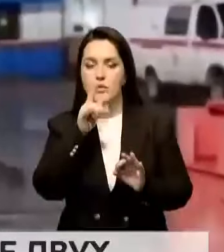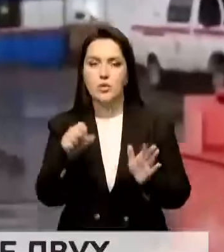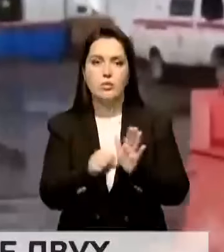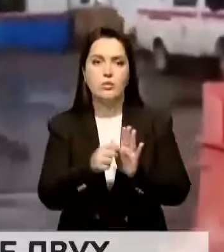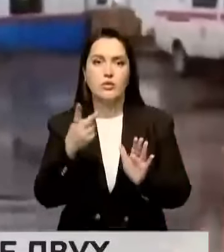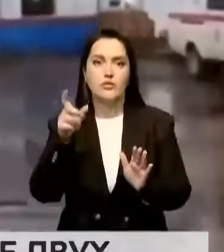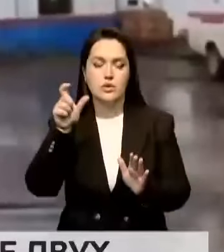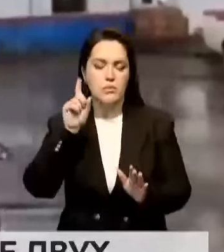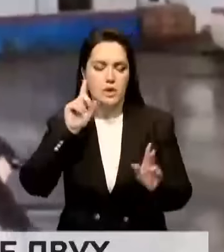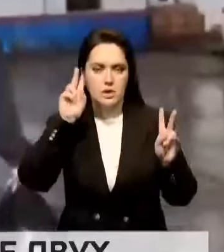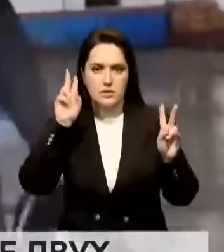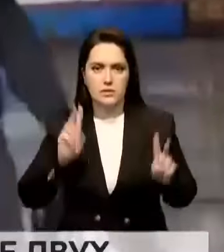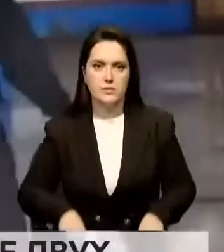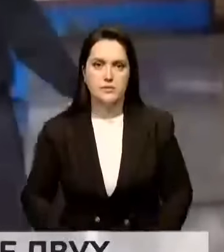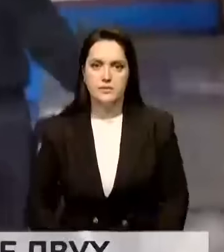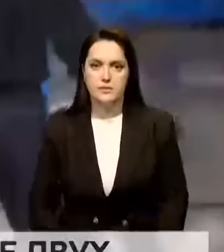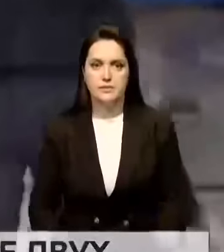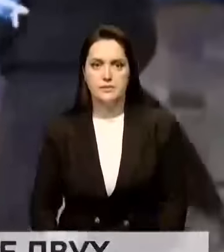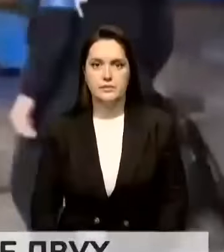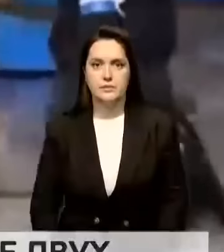гибели 2 других человек пока неизвестно.